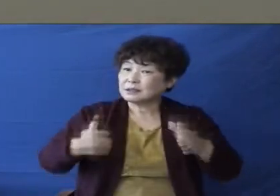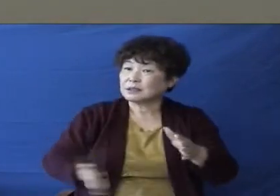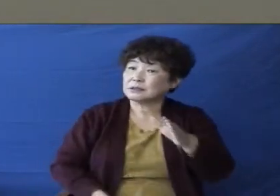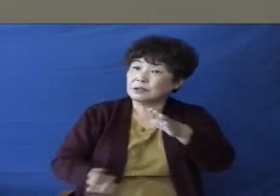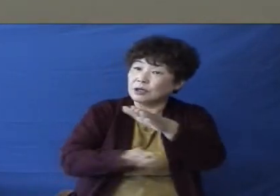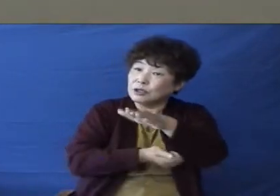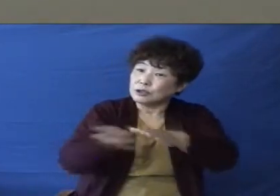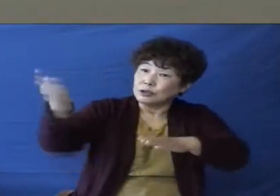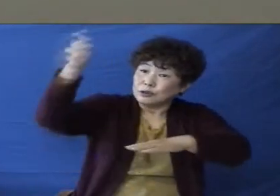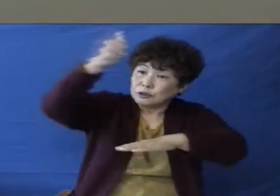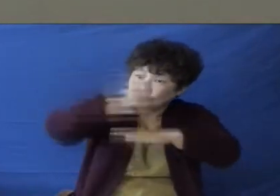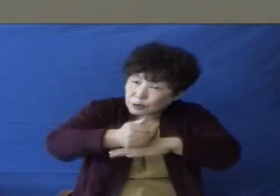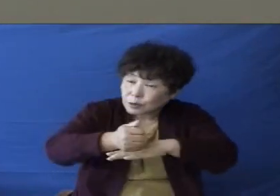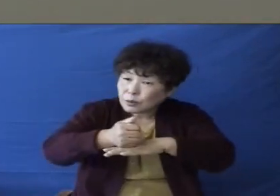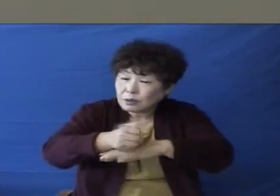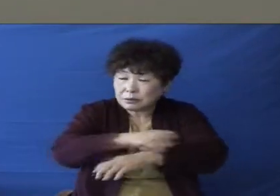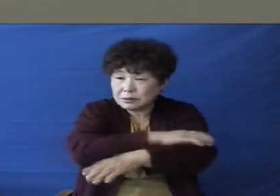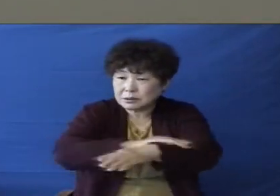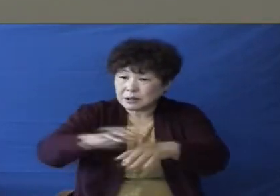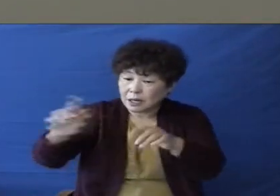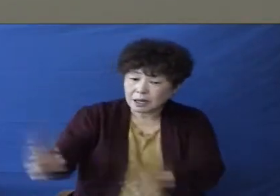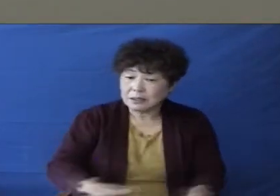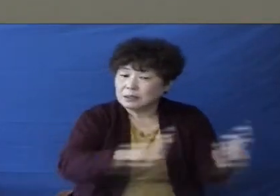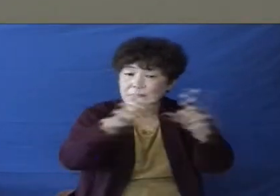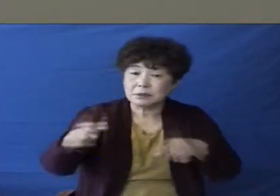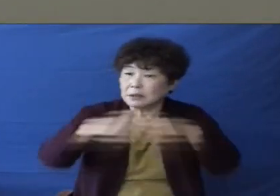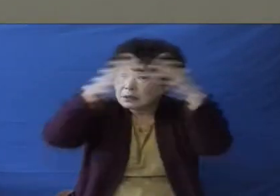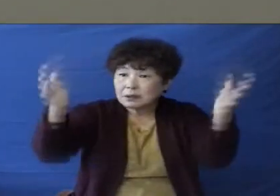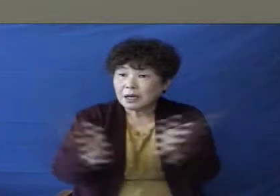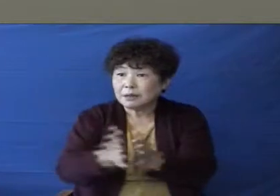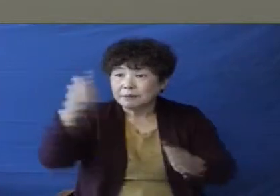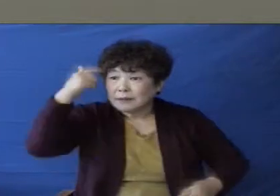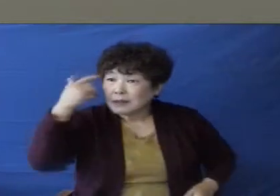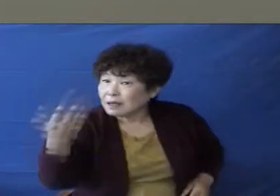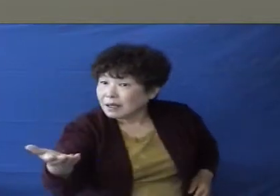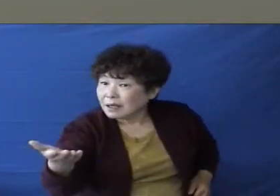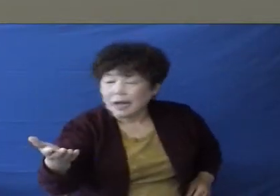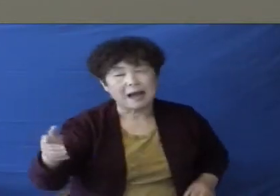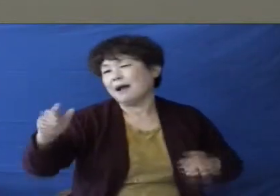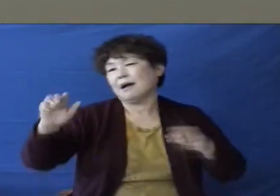하는 것이 다인 줄 알게 하는 게 사단 입니다